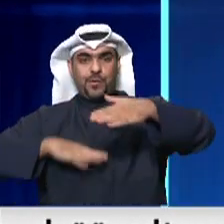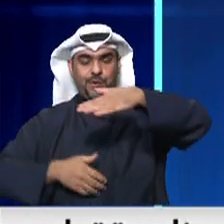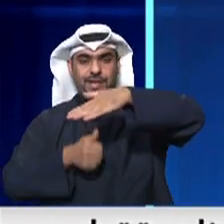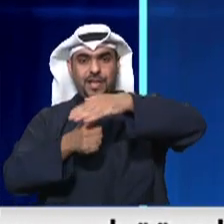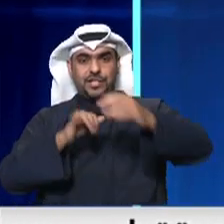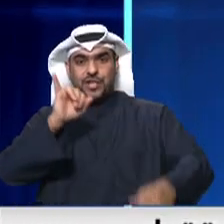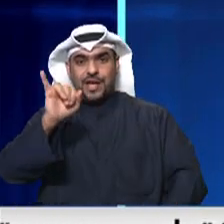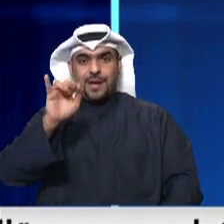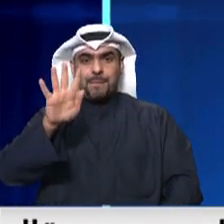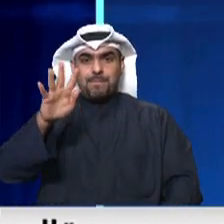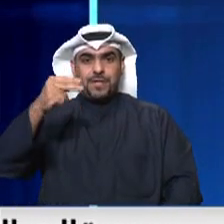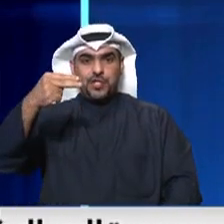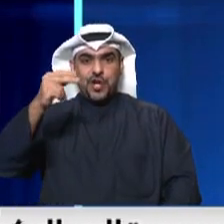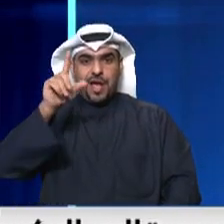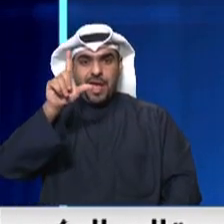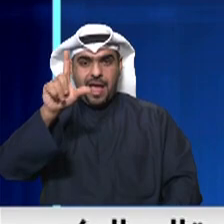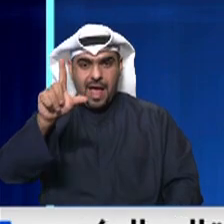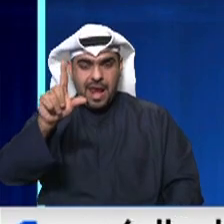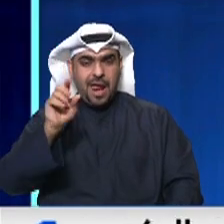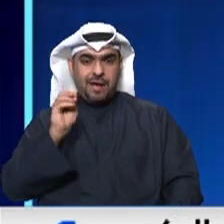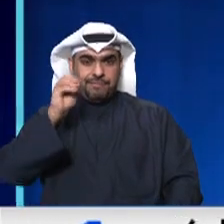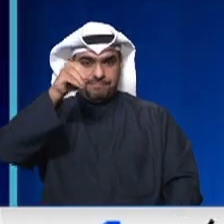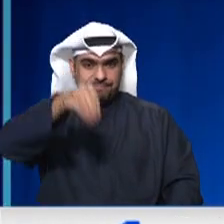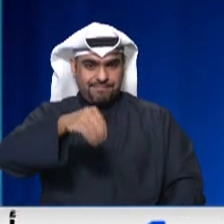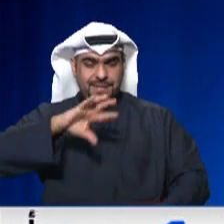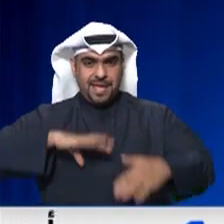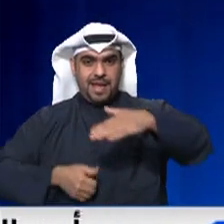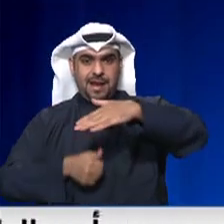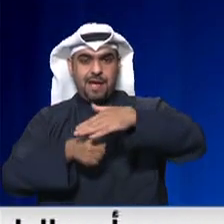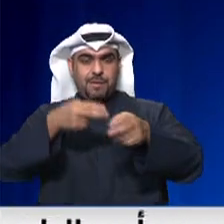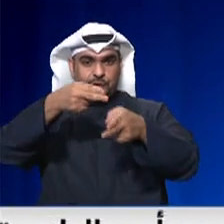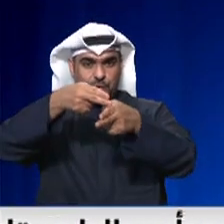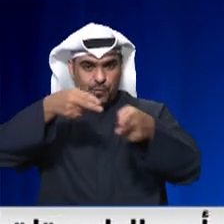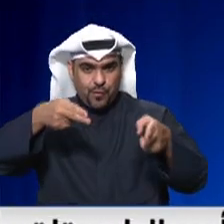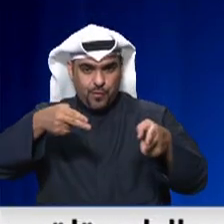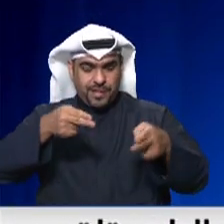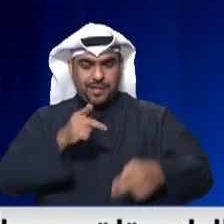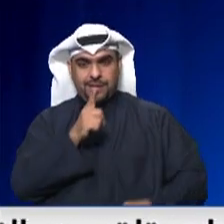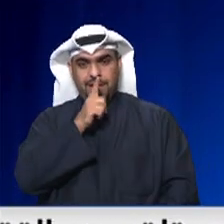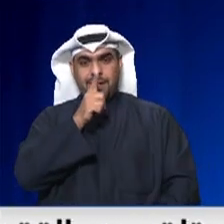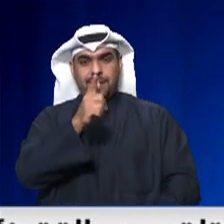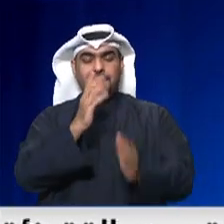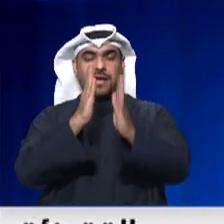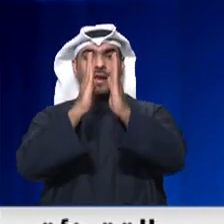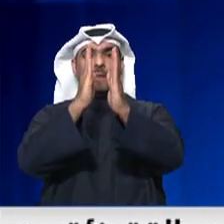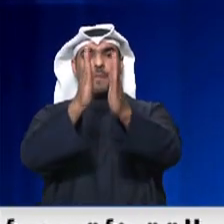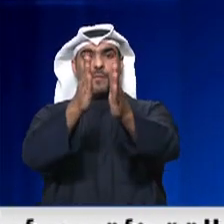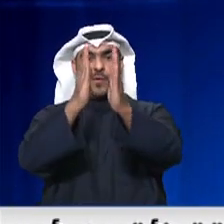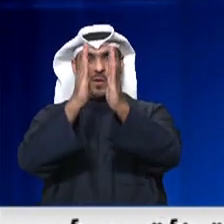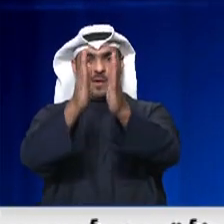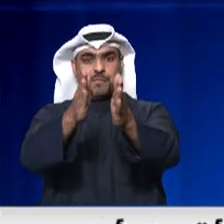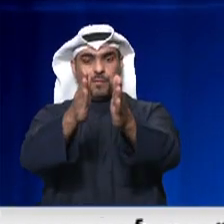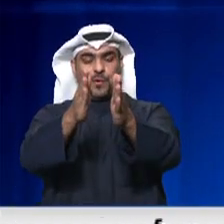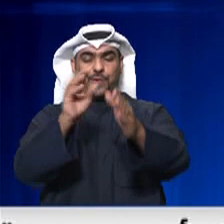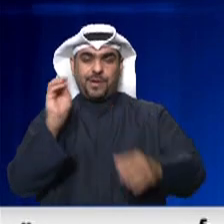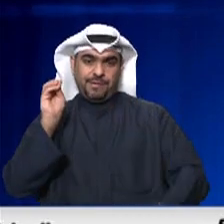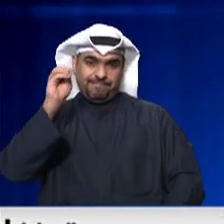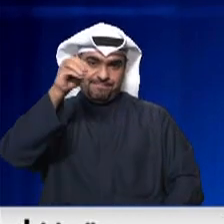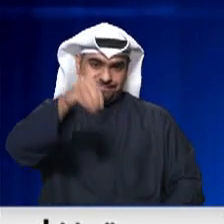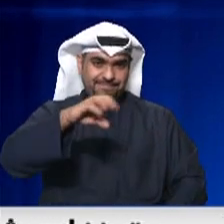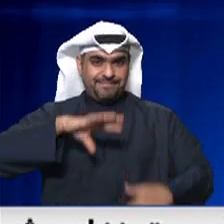المملكه العربيه السعوديه الشقيقه اعرب فيها عن خالص تهانيه لسموه حفظه الله بمناسبه